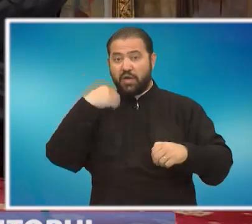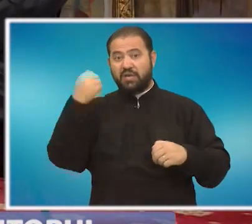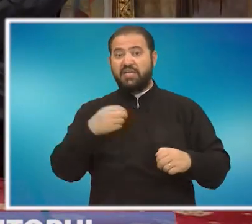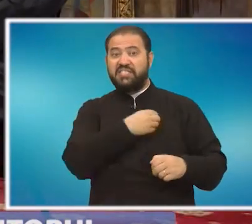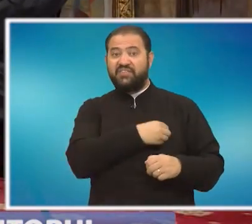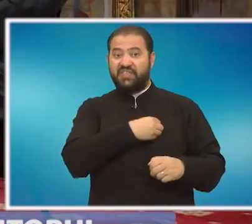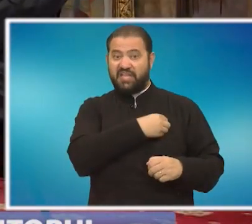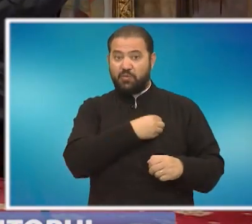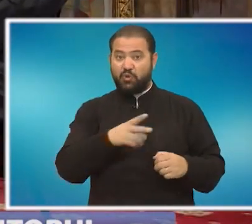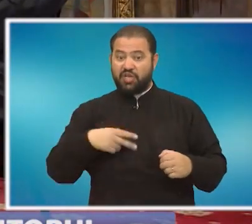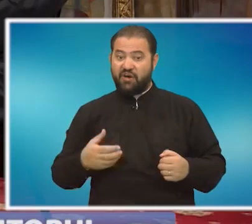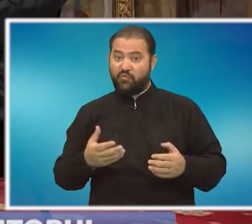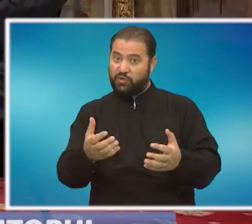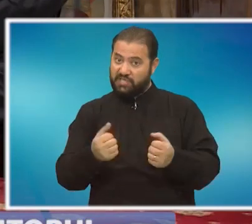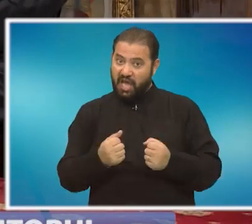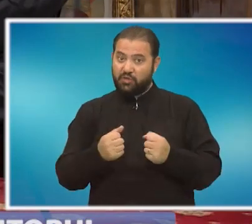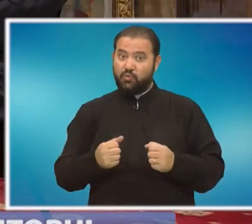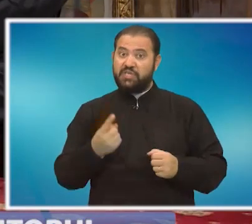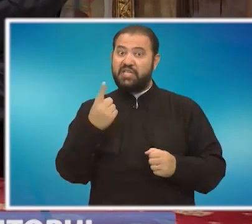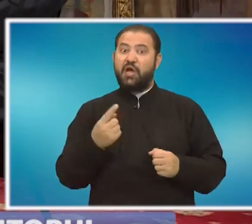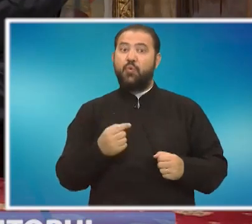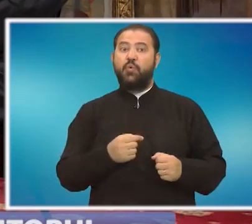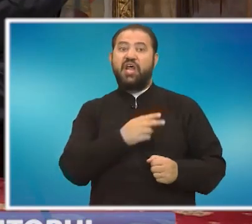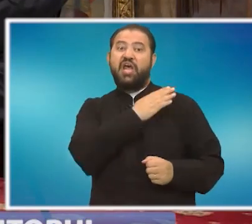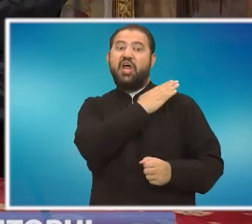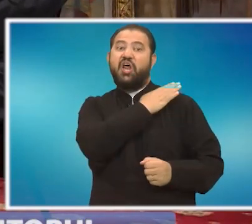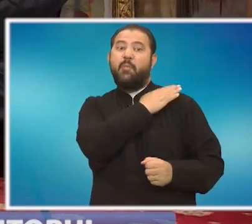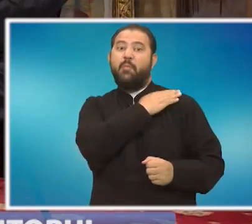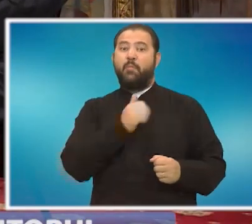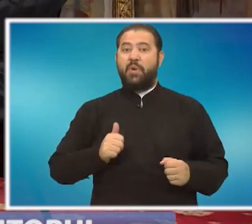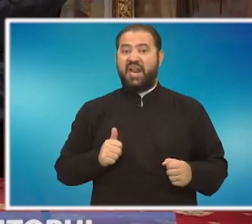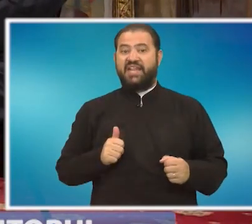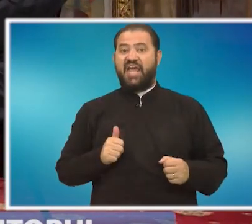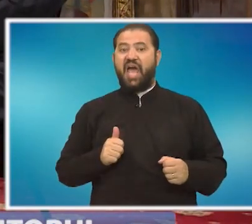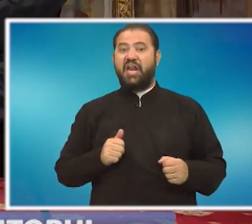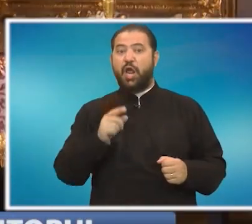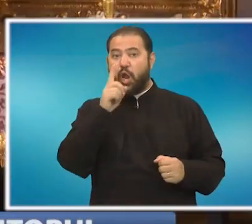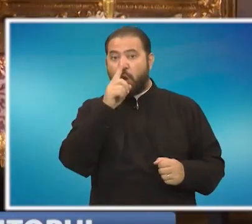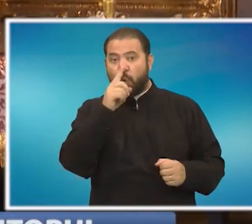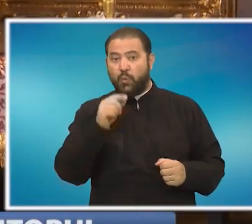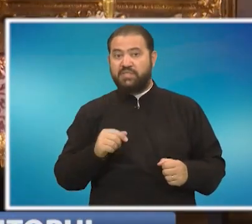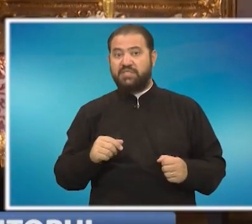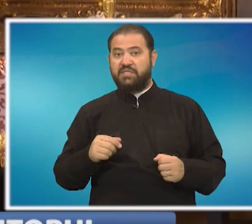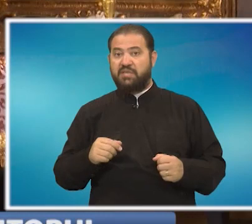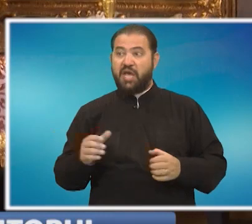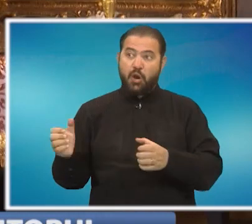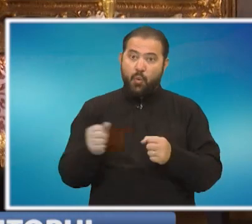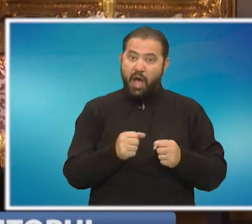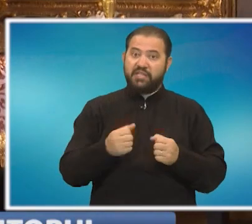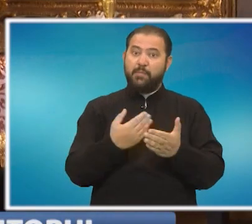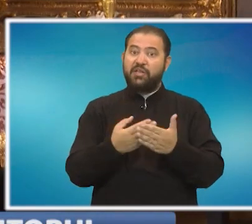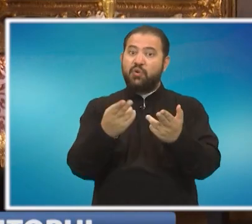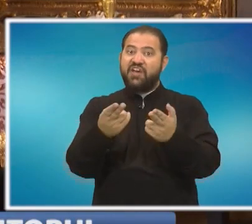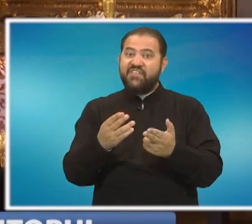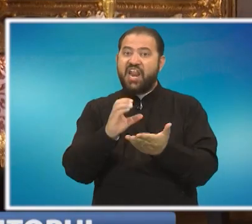aduse de generalul rus Petr Saltykov pentru a nu fi profanate de turci, și ulterior,